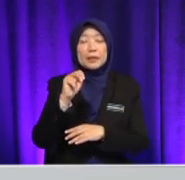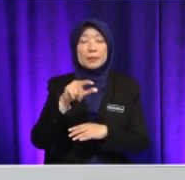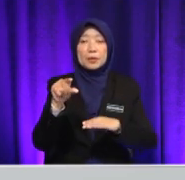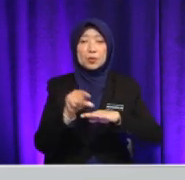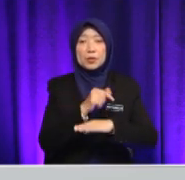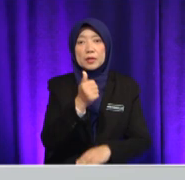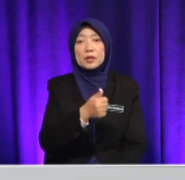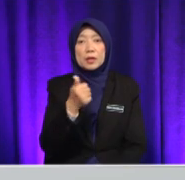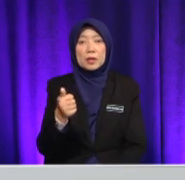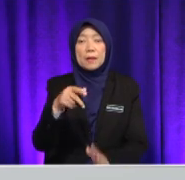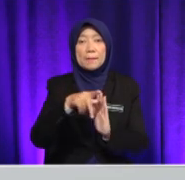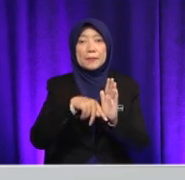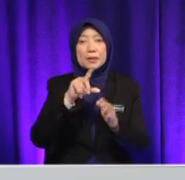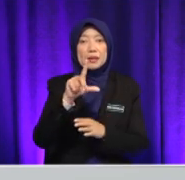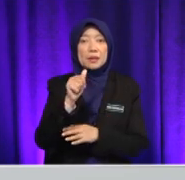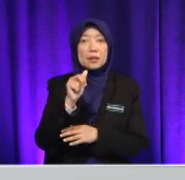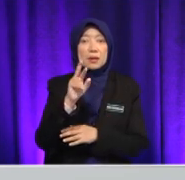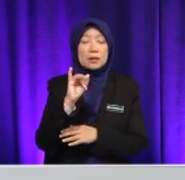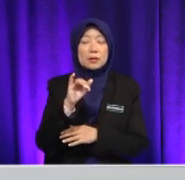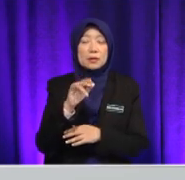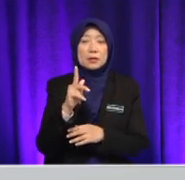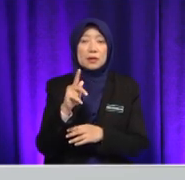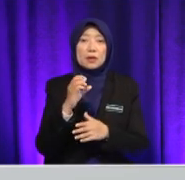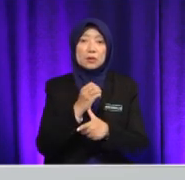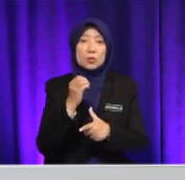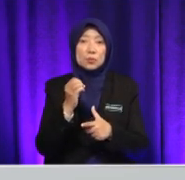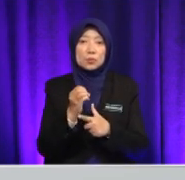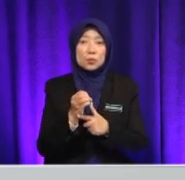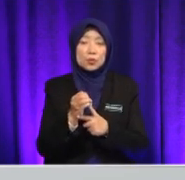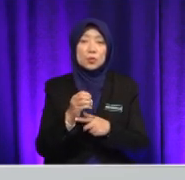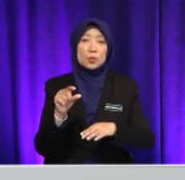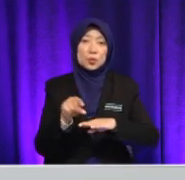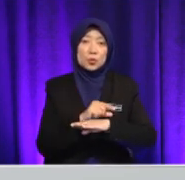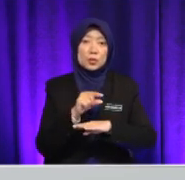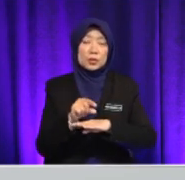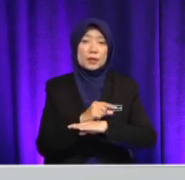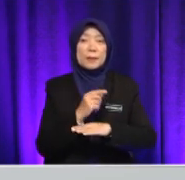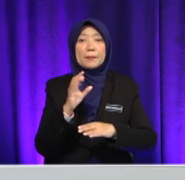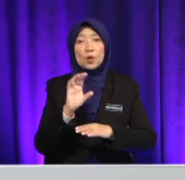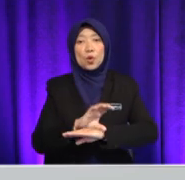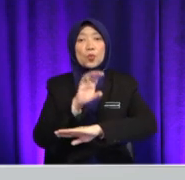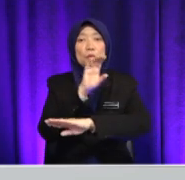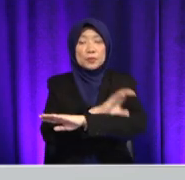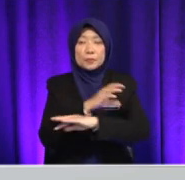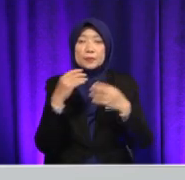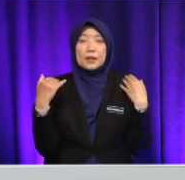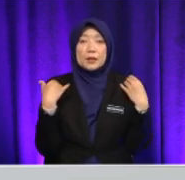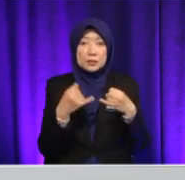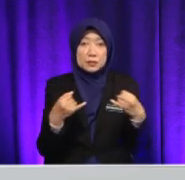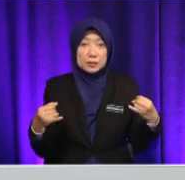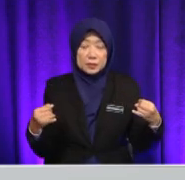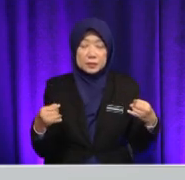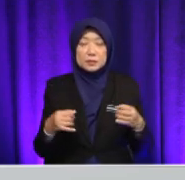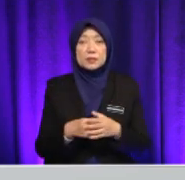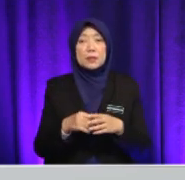alat pelari secara menu ataupun bantuan komputer oke Ada juga jenis-jenis Papa